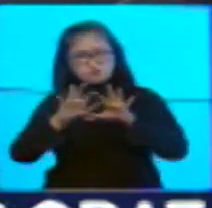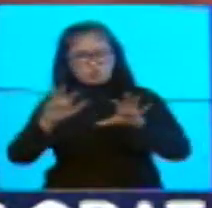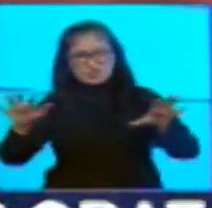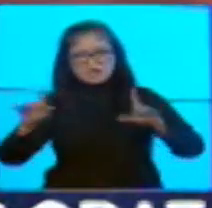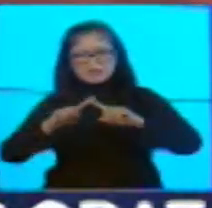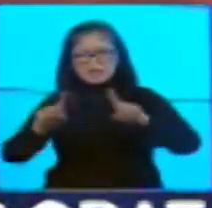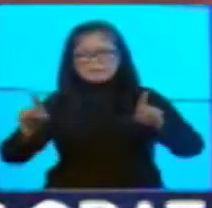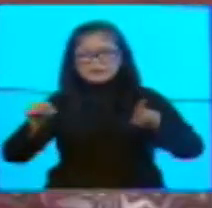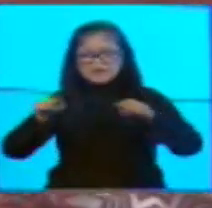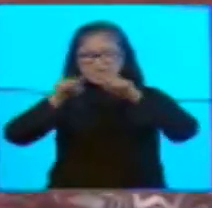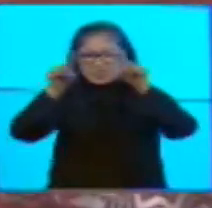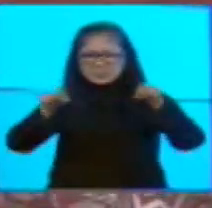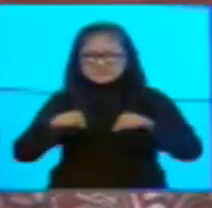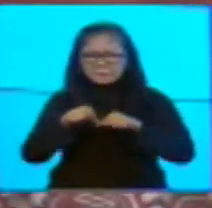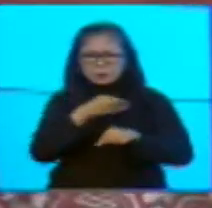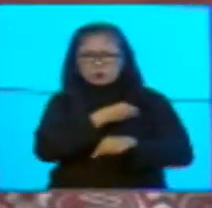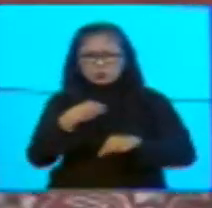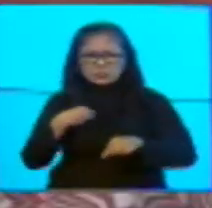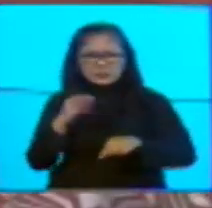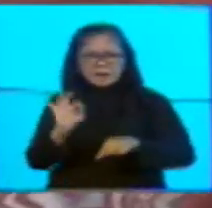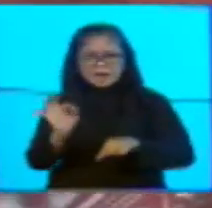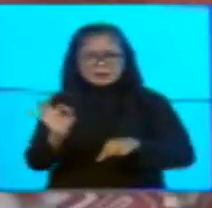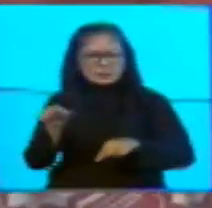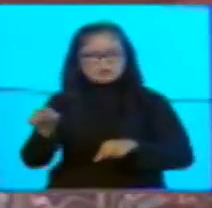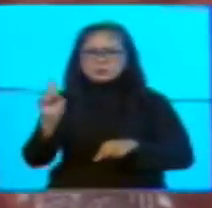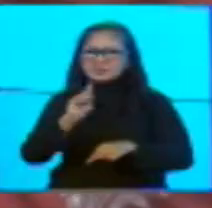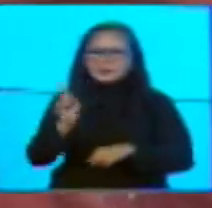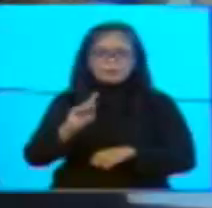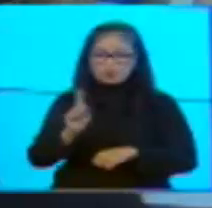akan membahayakan diri sendiri serta memicu masalah baru